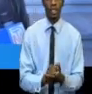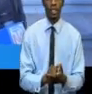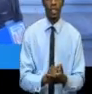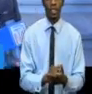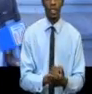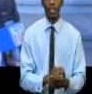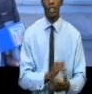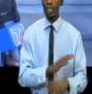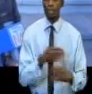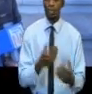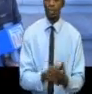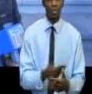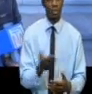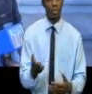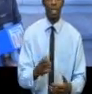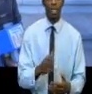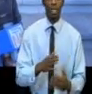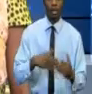niveau de l'hôpital Sendwe.